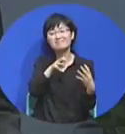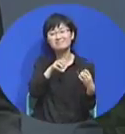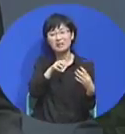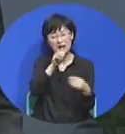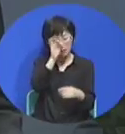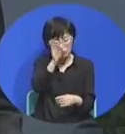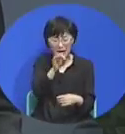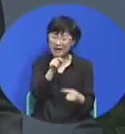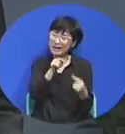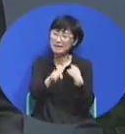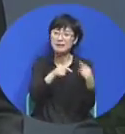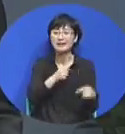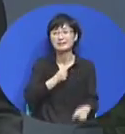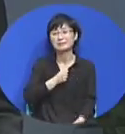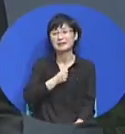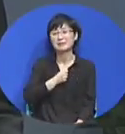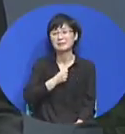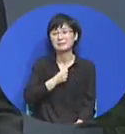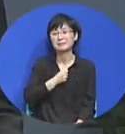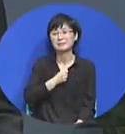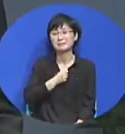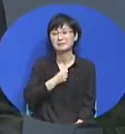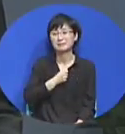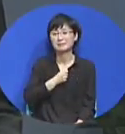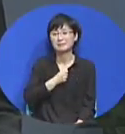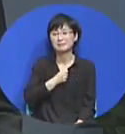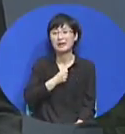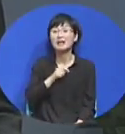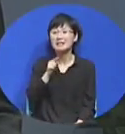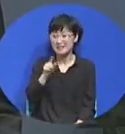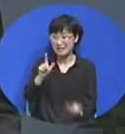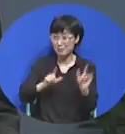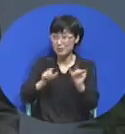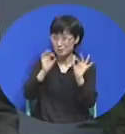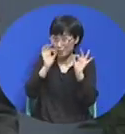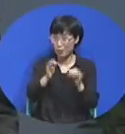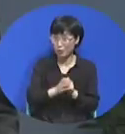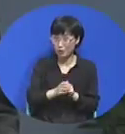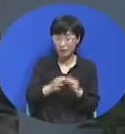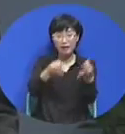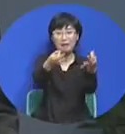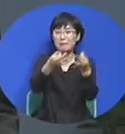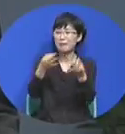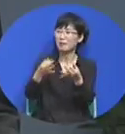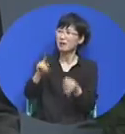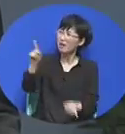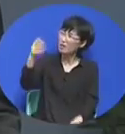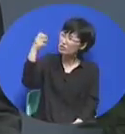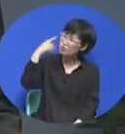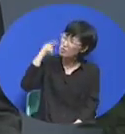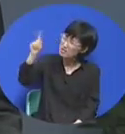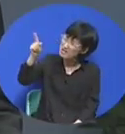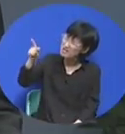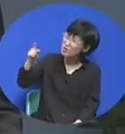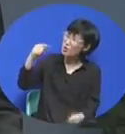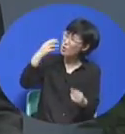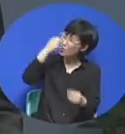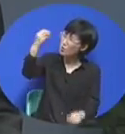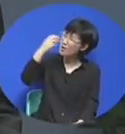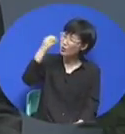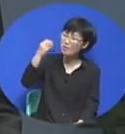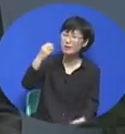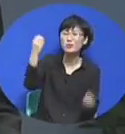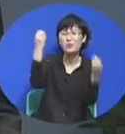as though it matches me. 이걸 보고 사람들은 교만이라고 하죠. People see this quality that I have and they call it